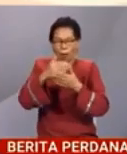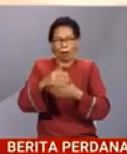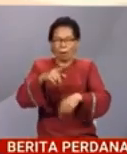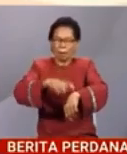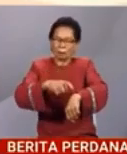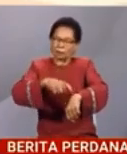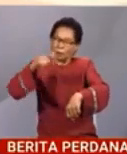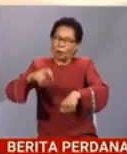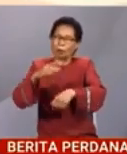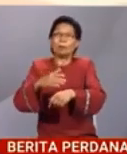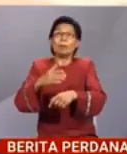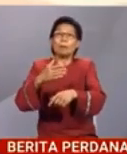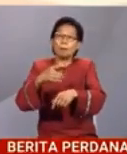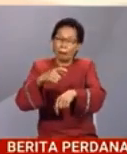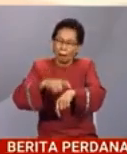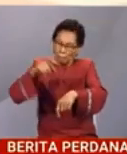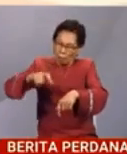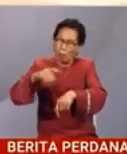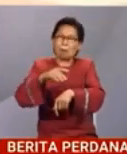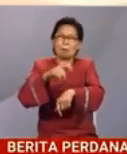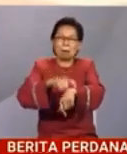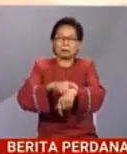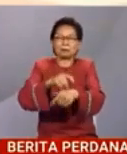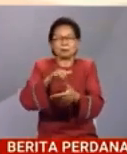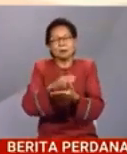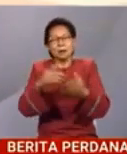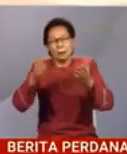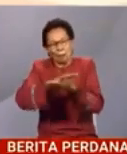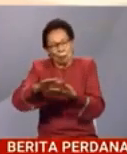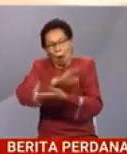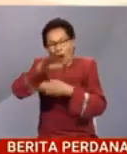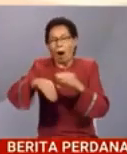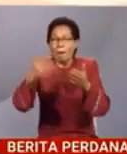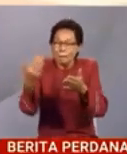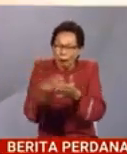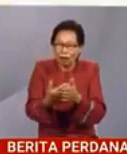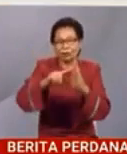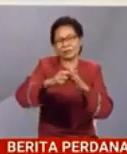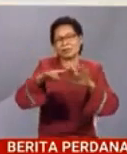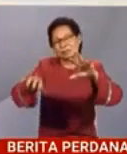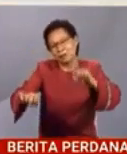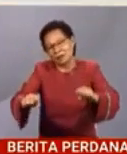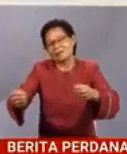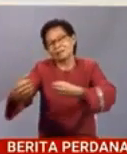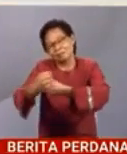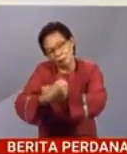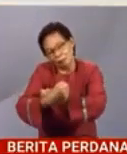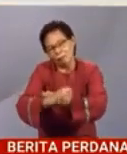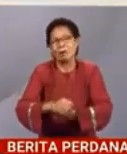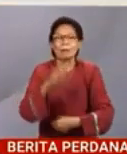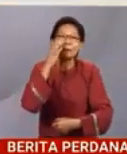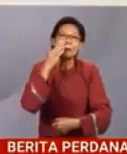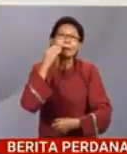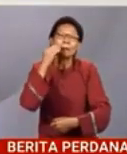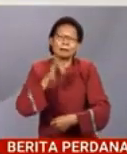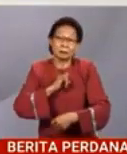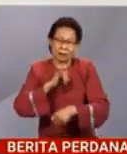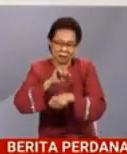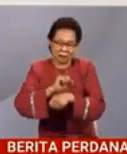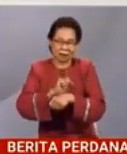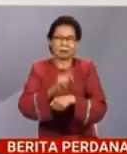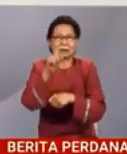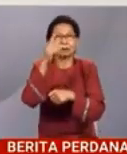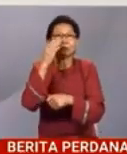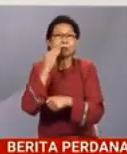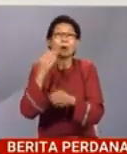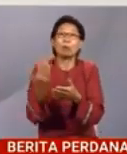time semualah sebelum kita boleh pegang diorang, peluk diorang, bersama dengan diorang. Pengalaman saya bertugas merupakan suatu